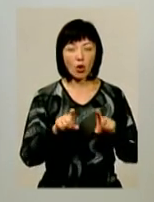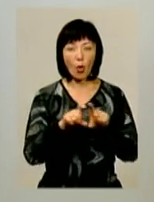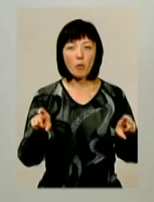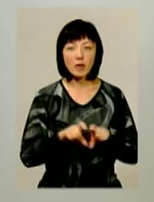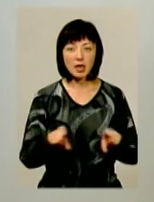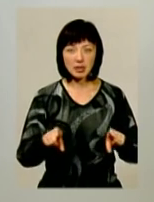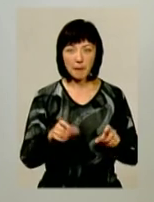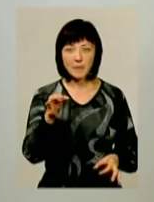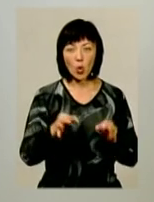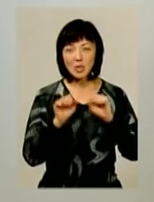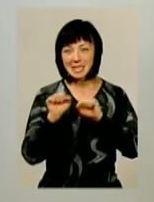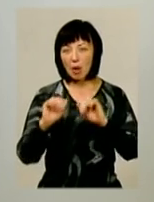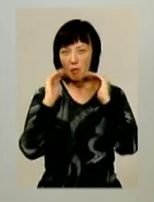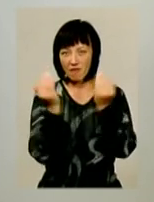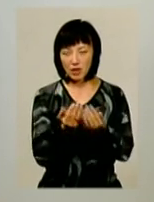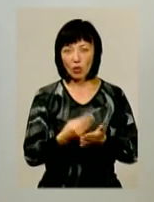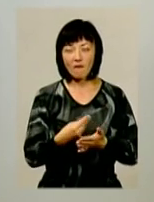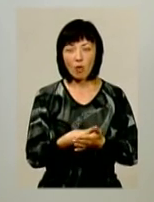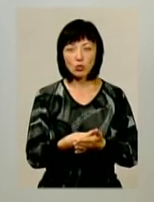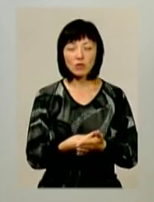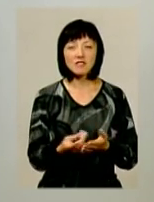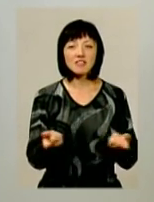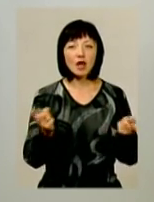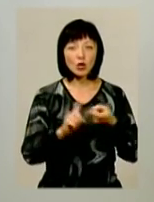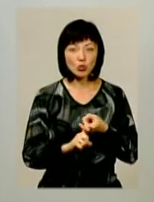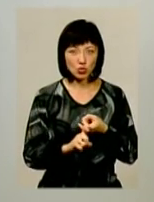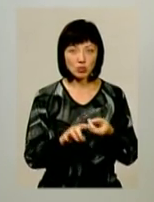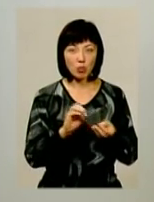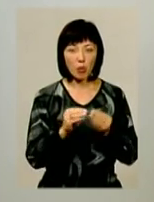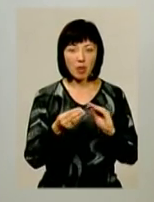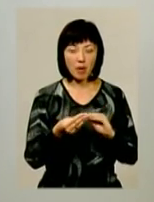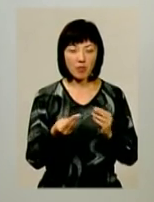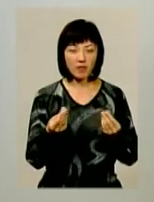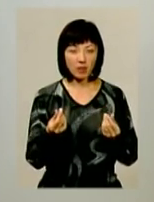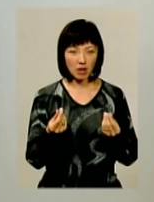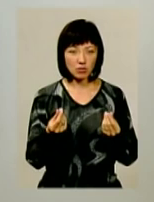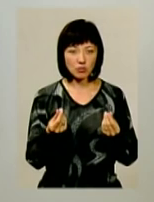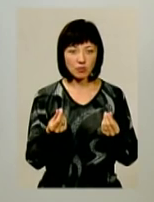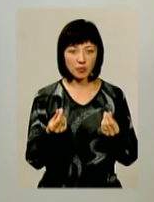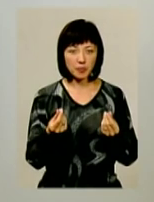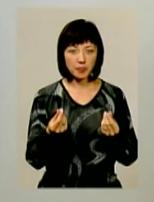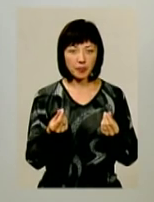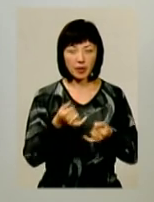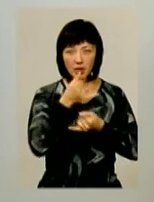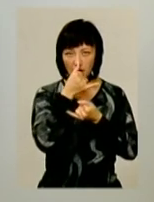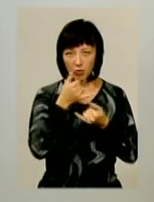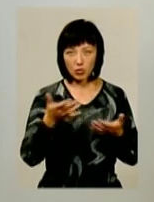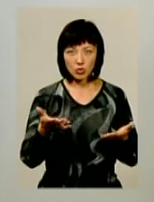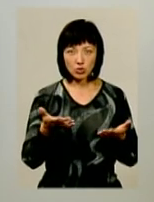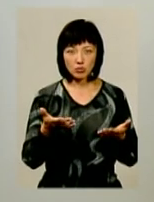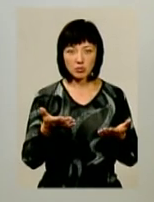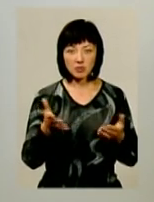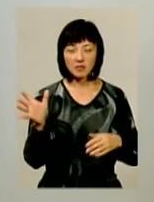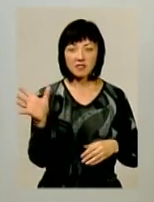природозаповідні фонди, в зв'язку з, ну, проблема, звісно, фінансова, не можемо